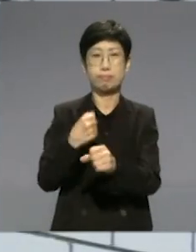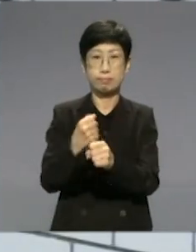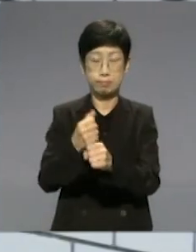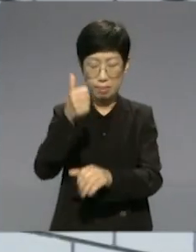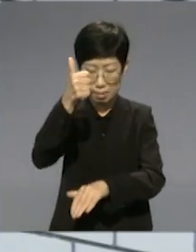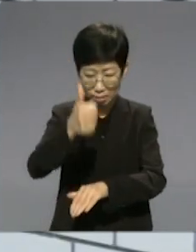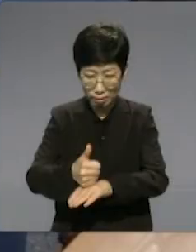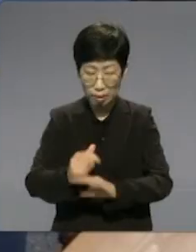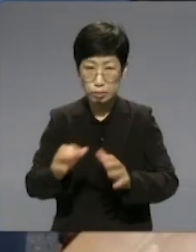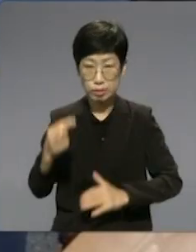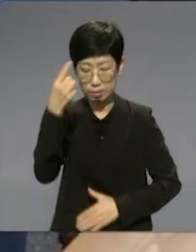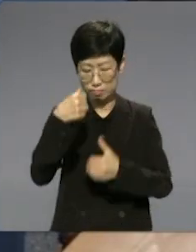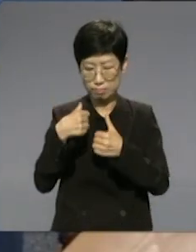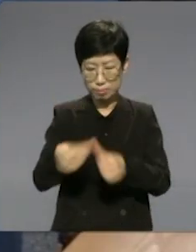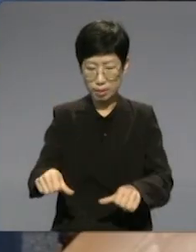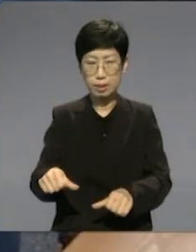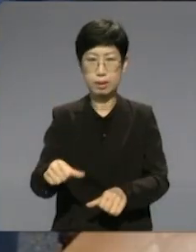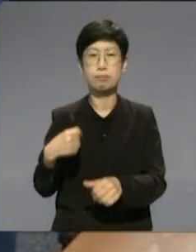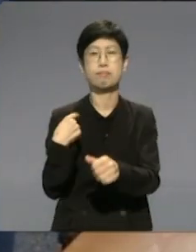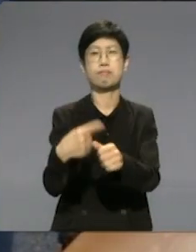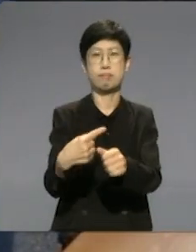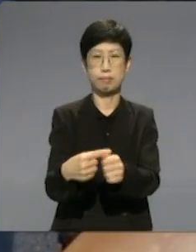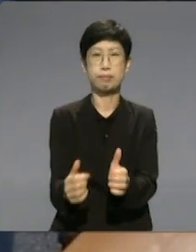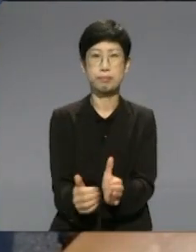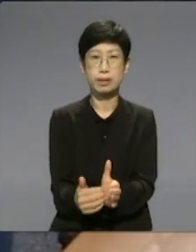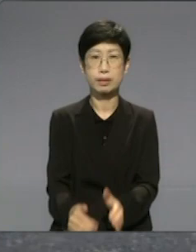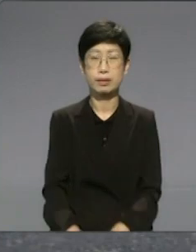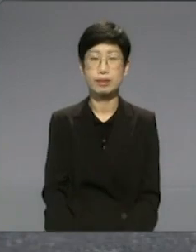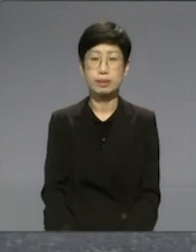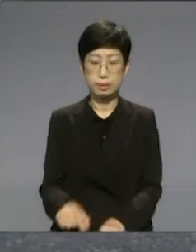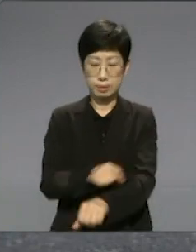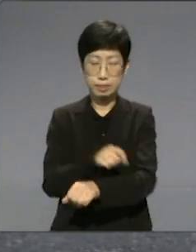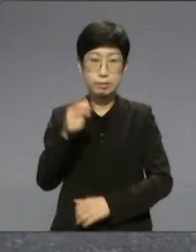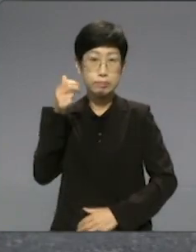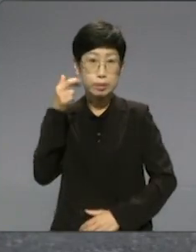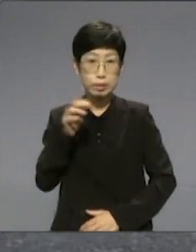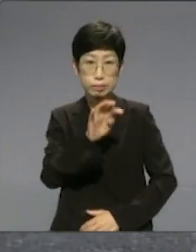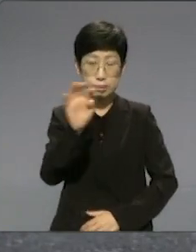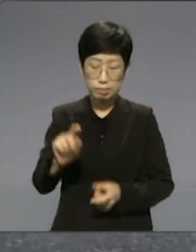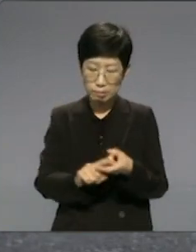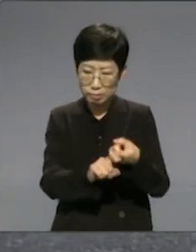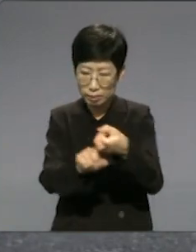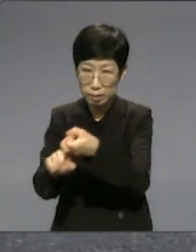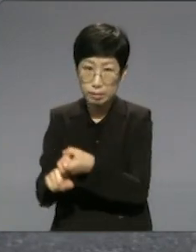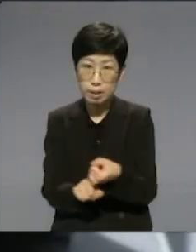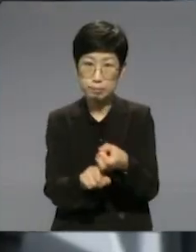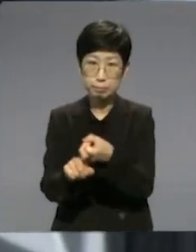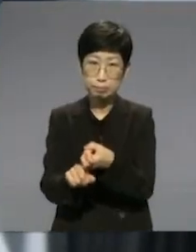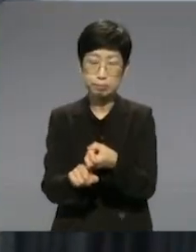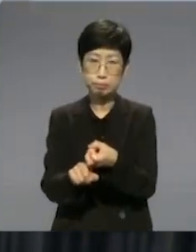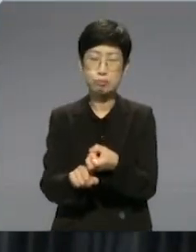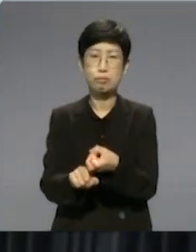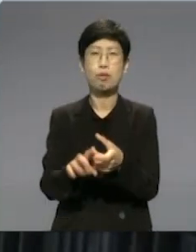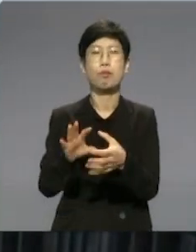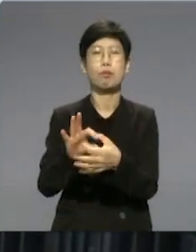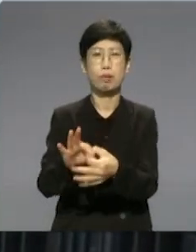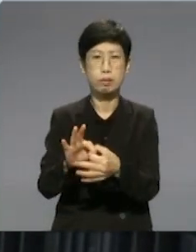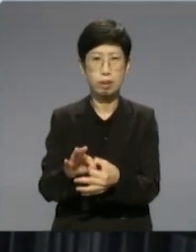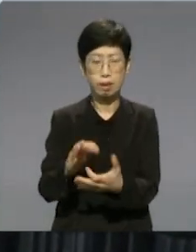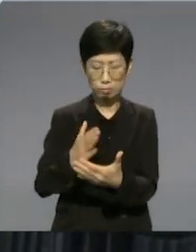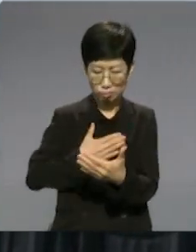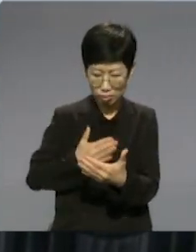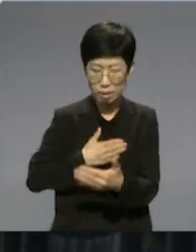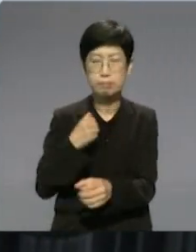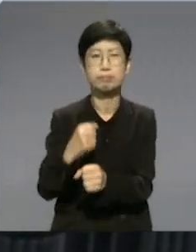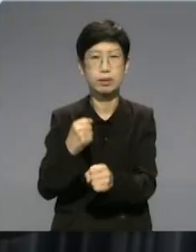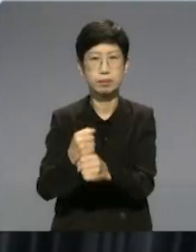국가의 위상마저 실추시켰다고 비난해왔습니다. 특히 미국과 유럽연합 등 주요 서방 동맹국과의 관계도